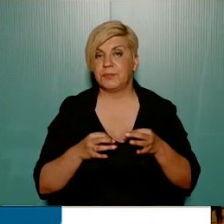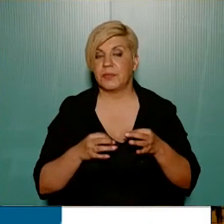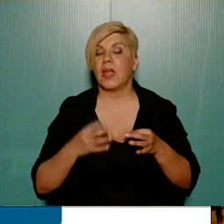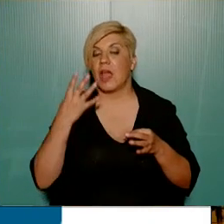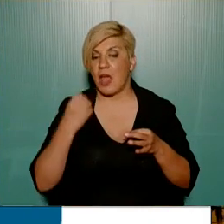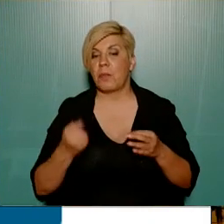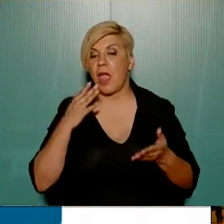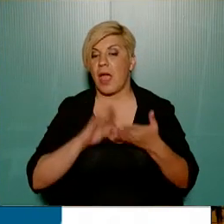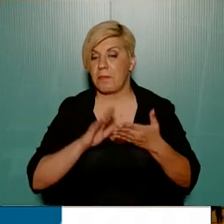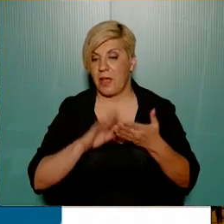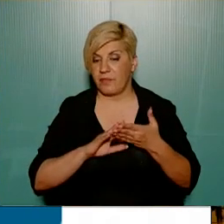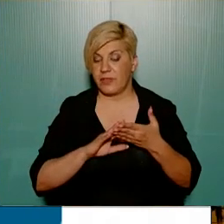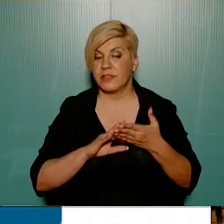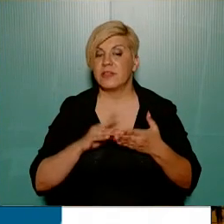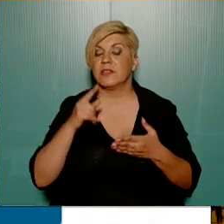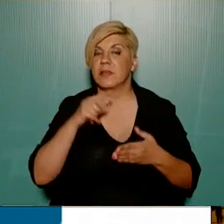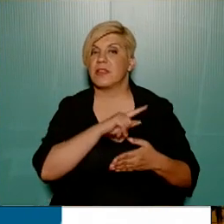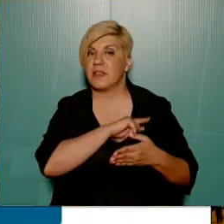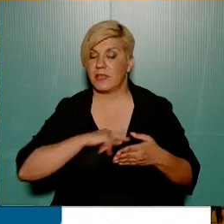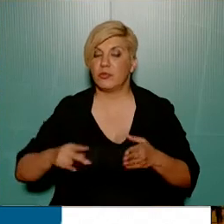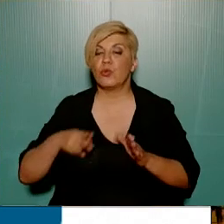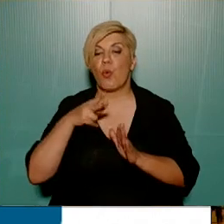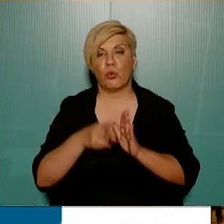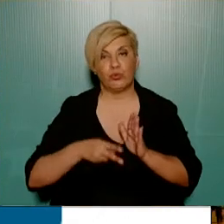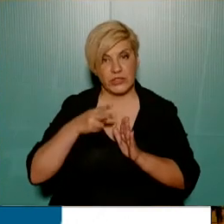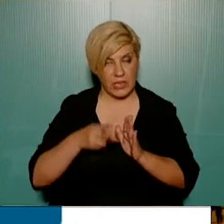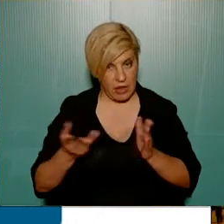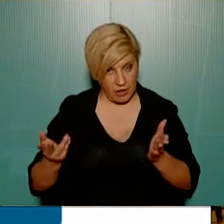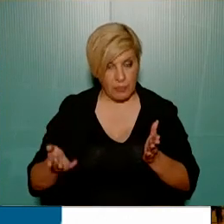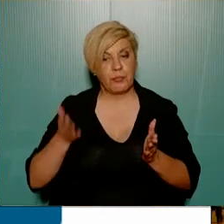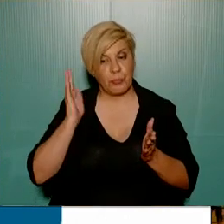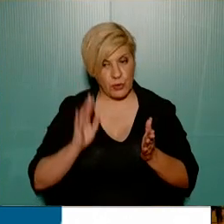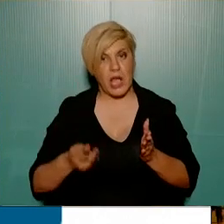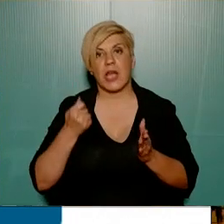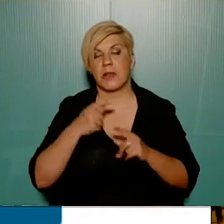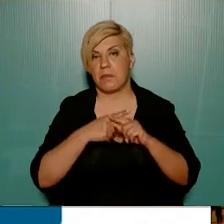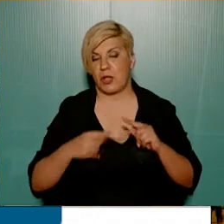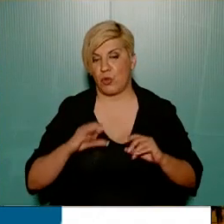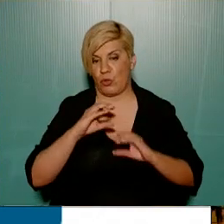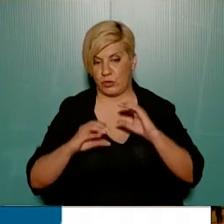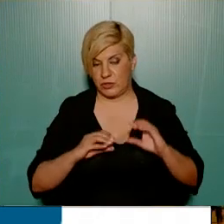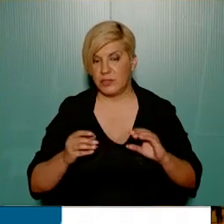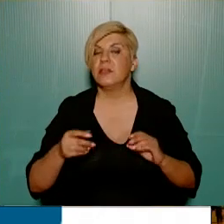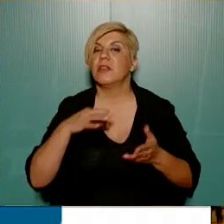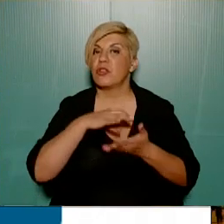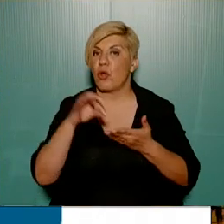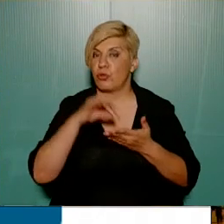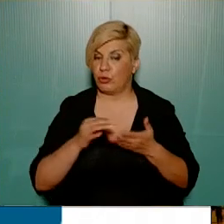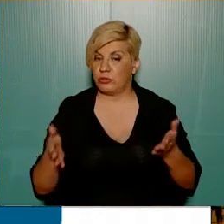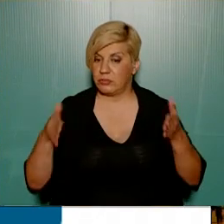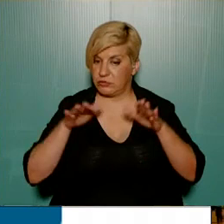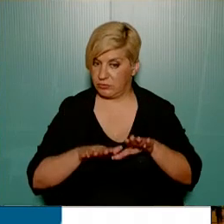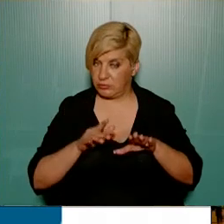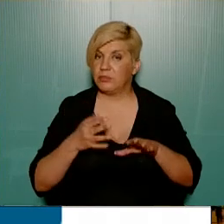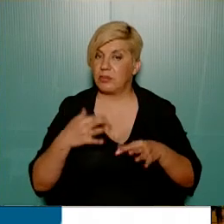Έχω μια επαφή και με τη σημερινή διοίκηση του ΟΣΕ και άλλους φορείς που μπορούν να χρηματοδοτήσουν σίγουρα την αποκατάσταση και στη